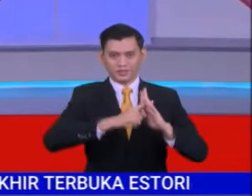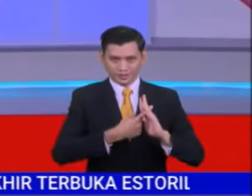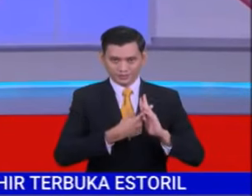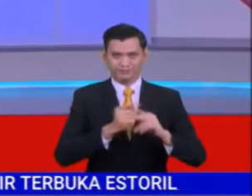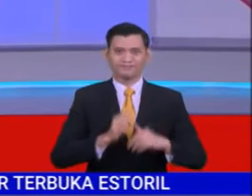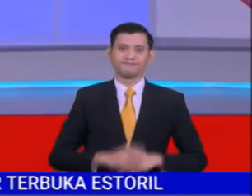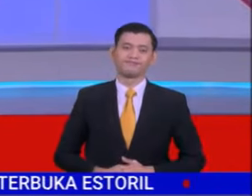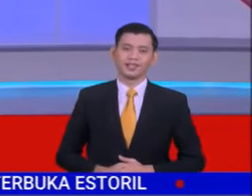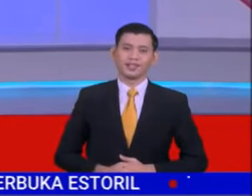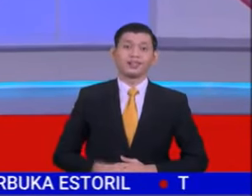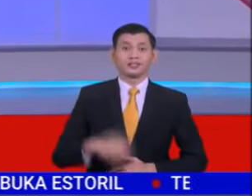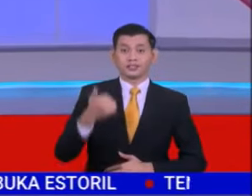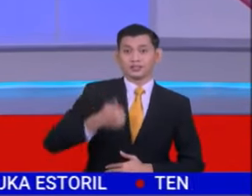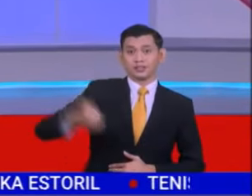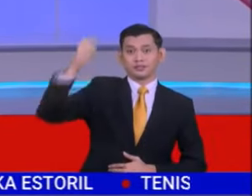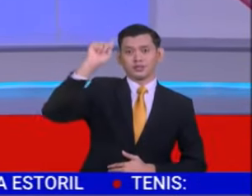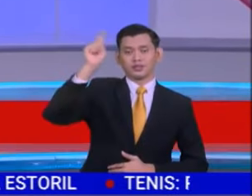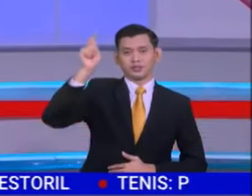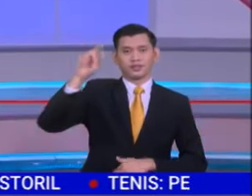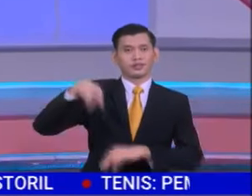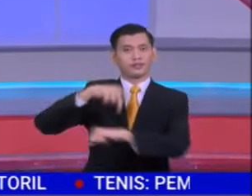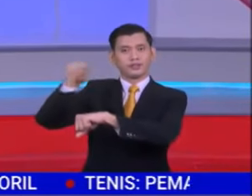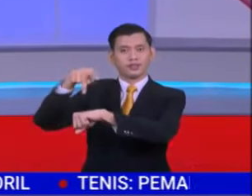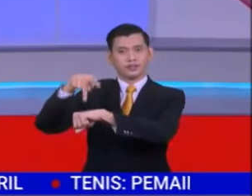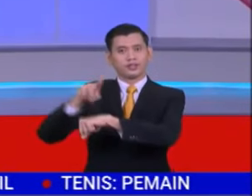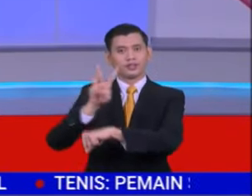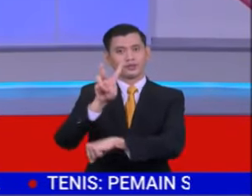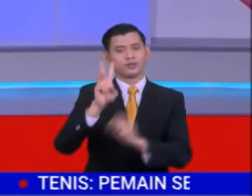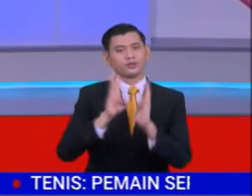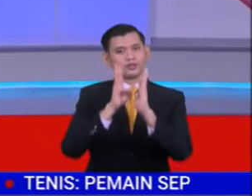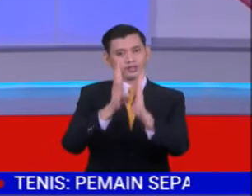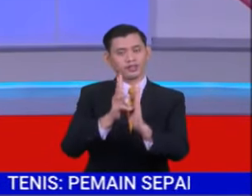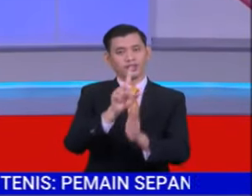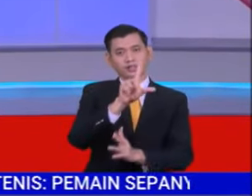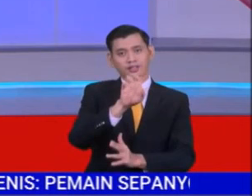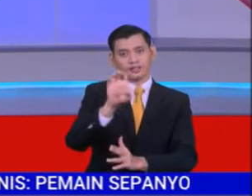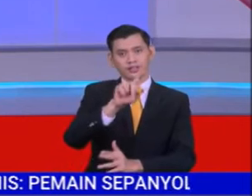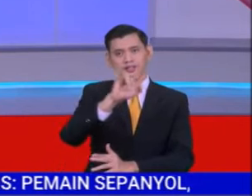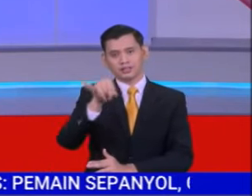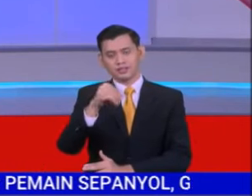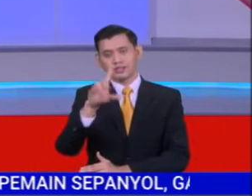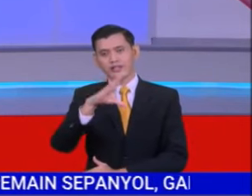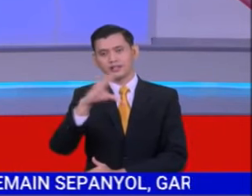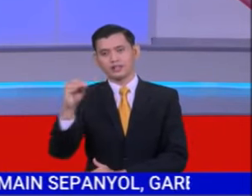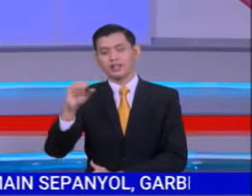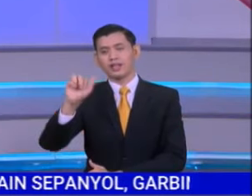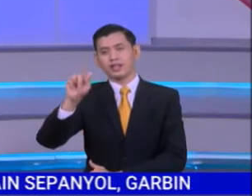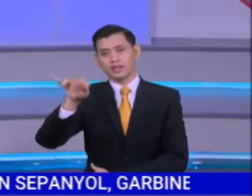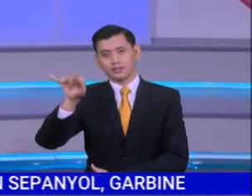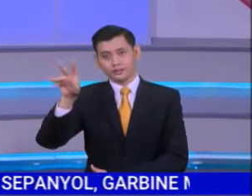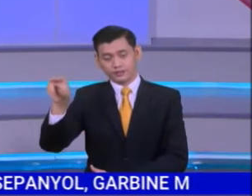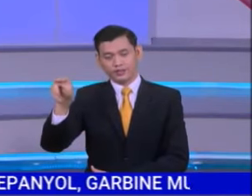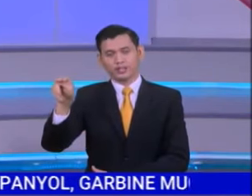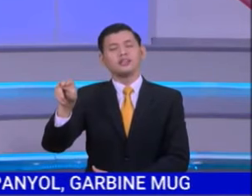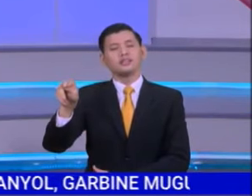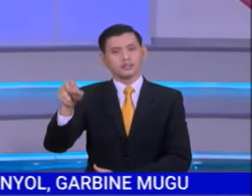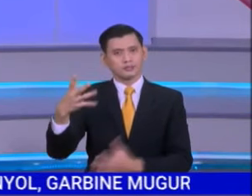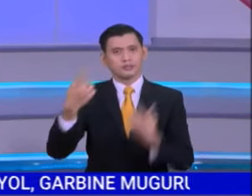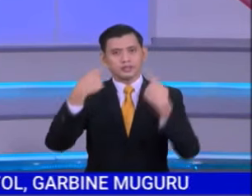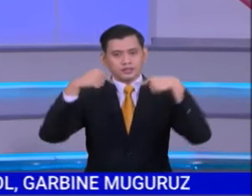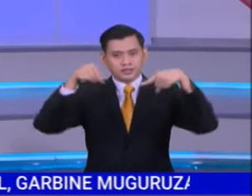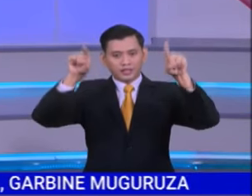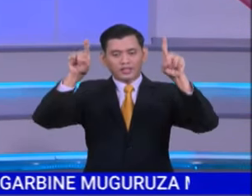Kejohanan badminton Asia di Filipina, dua wakil negara Lizijia dan gandingan Arvencia Sohuyik menempah tempat